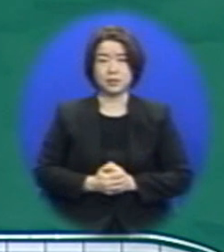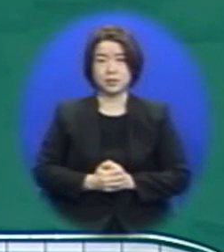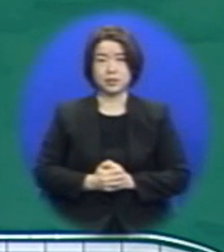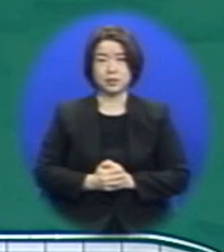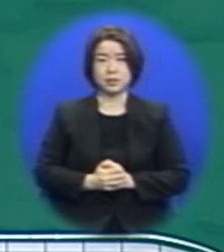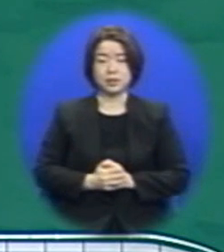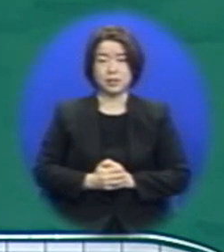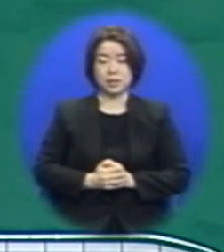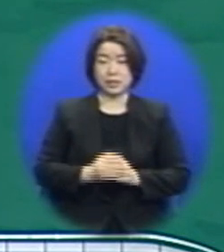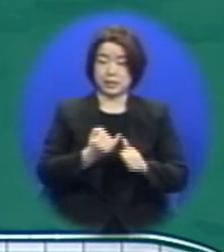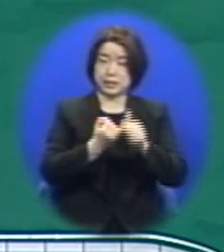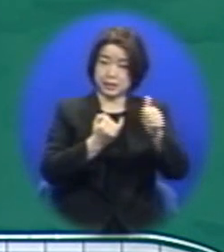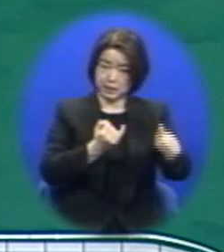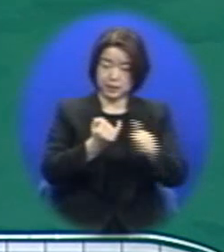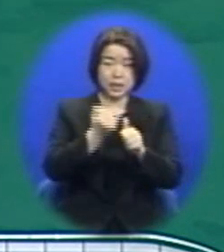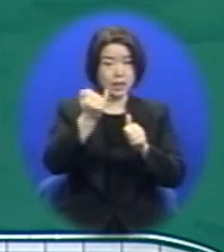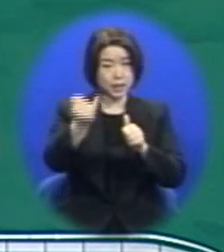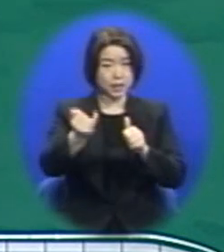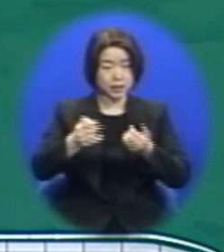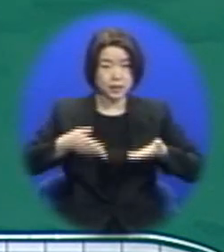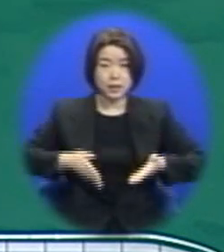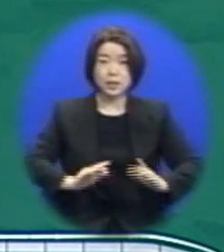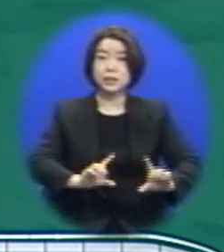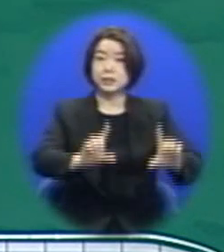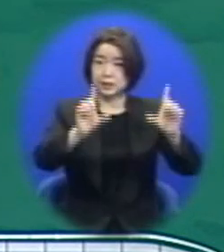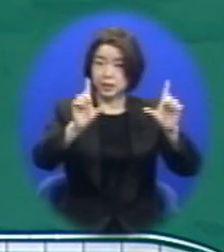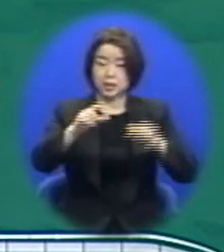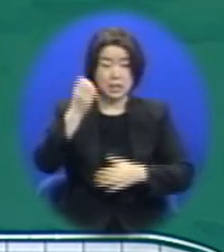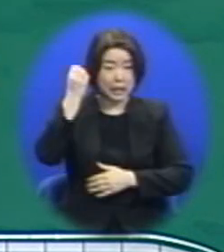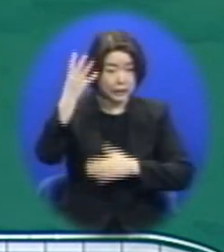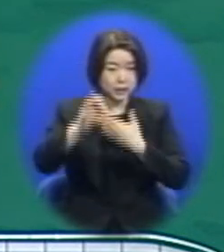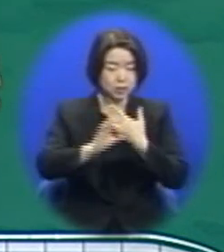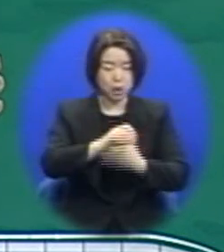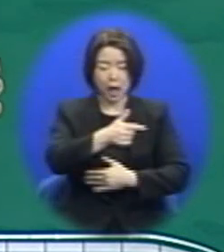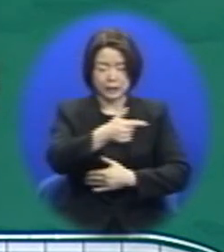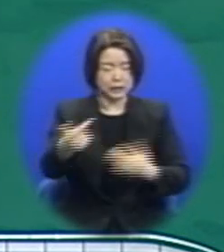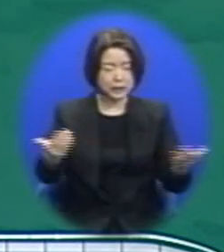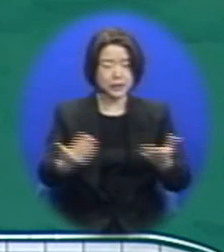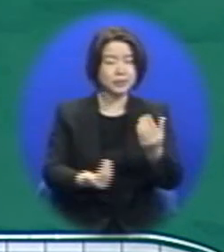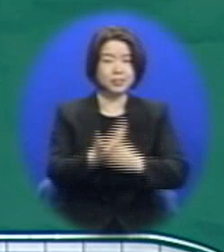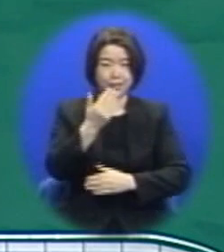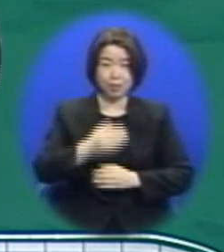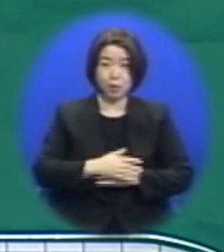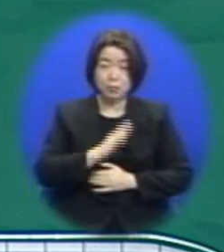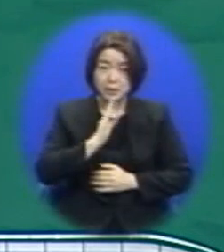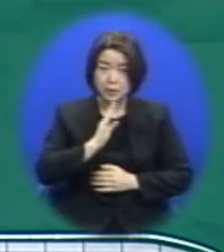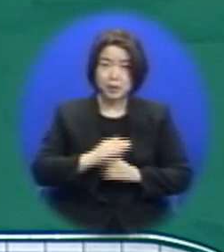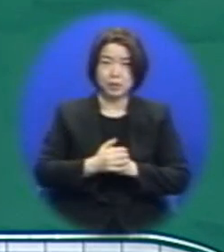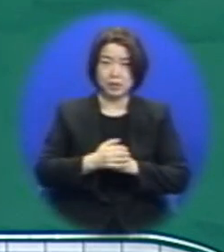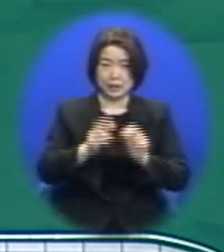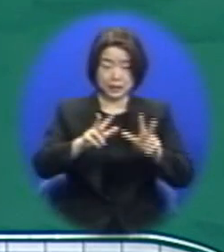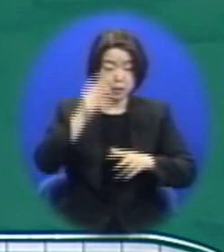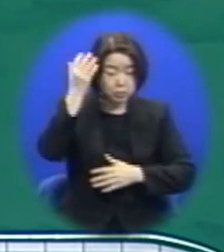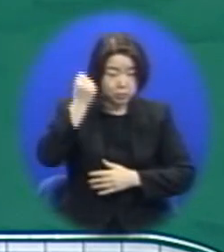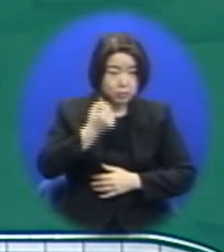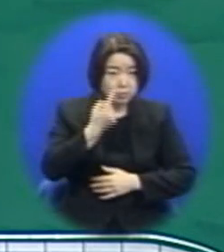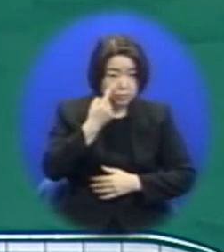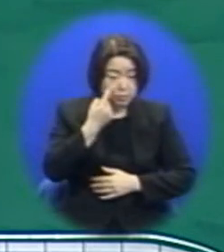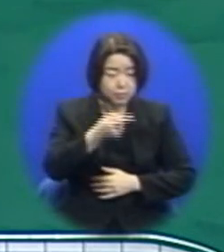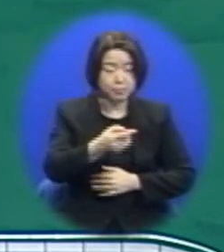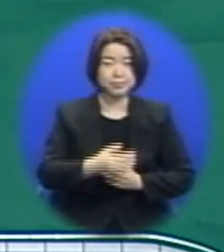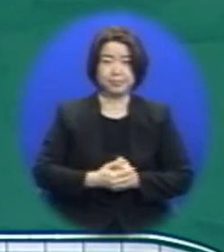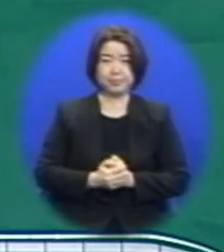여러분, 남편이나 아내의 생일은 잊으면 큰일 나요. 지금도 기억하시기 바랍니다.